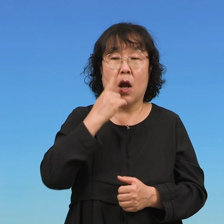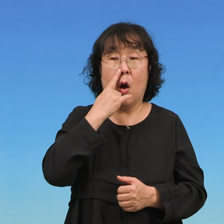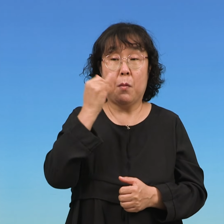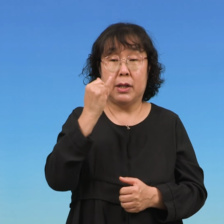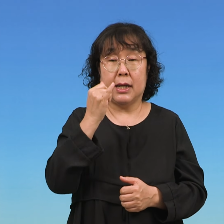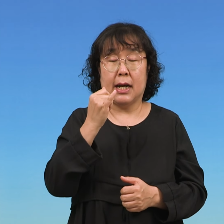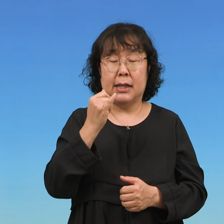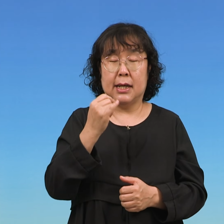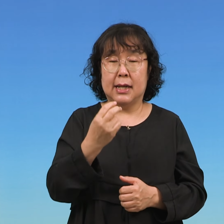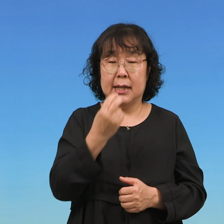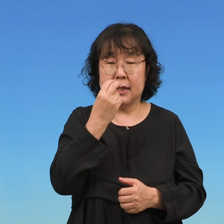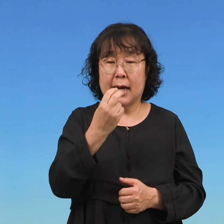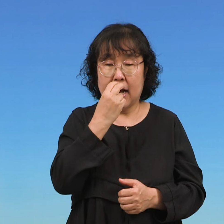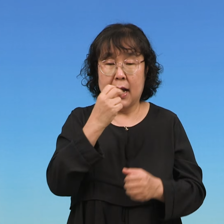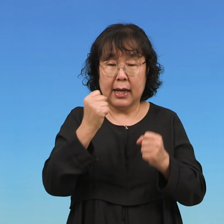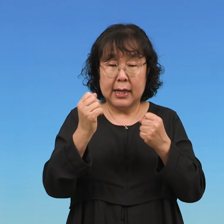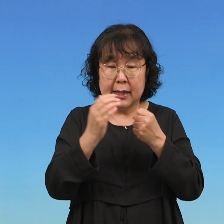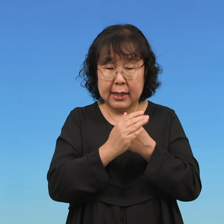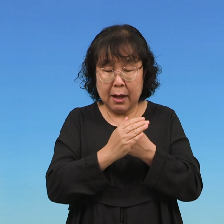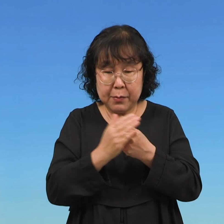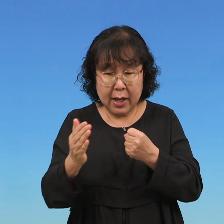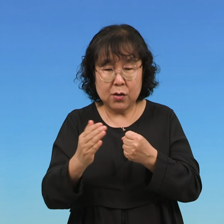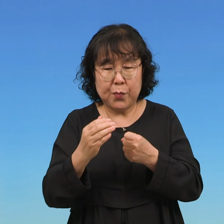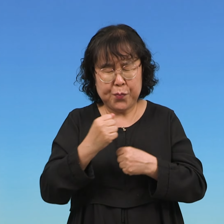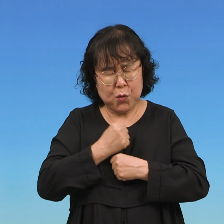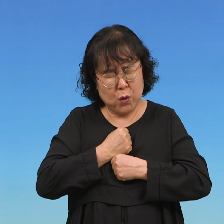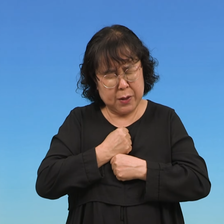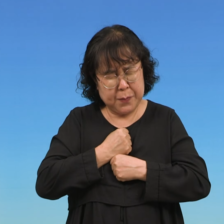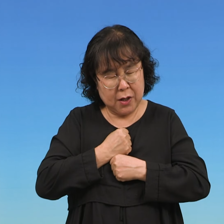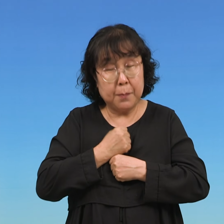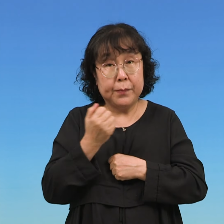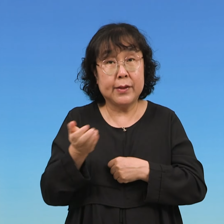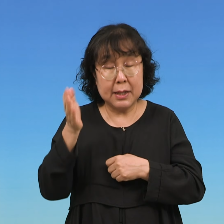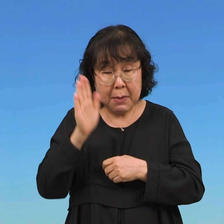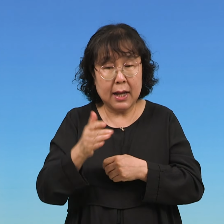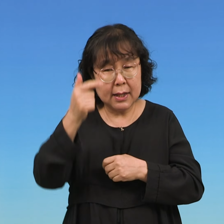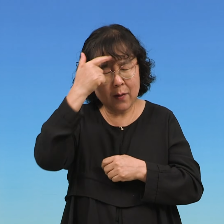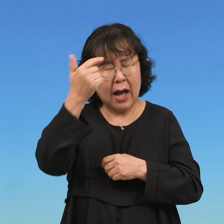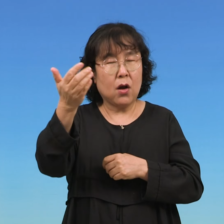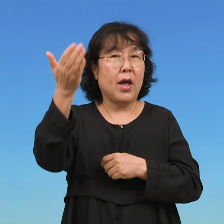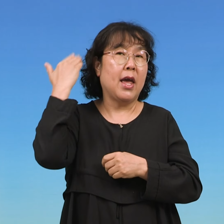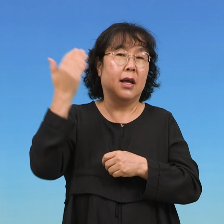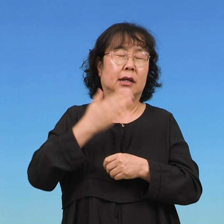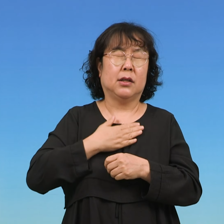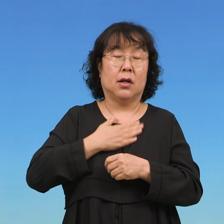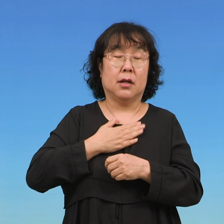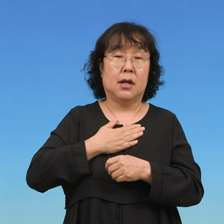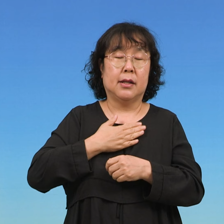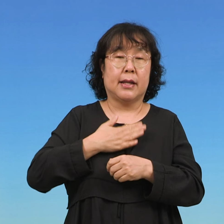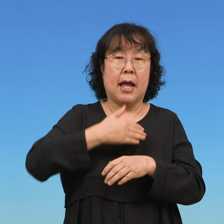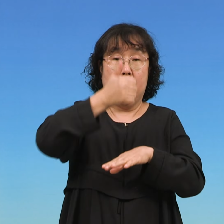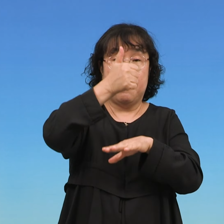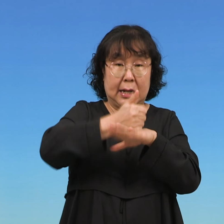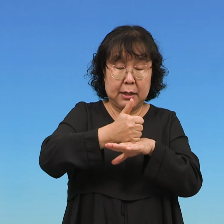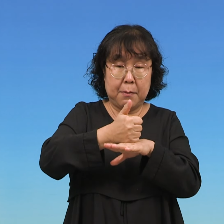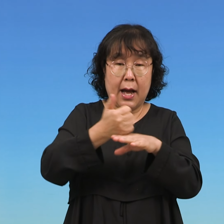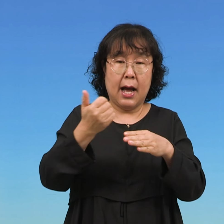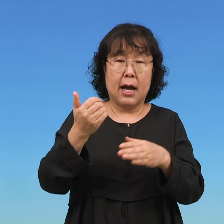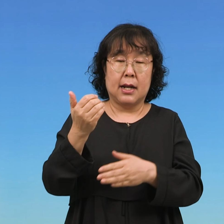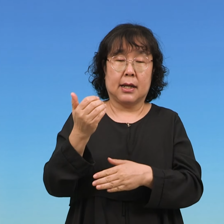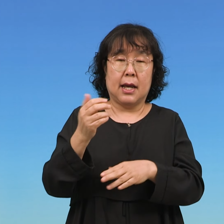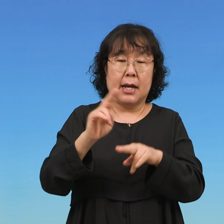어머니가 살아계시는데 이런 말이 경솔하긴 하지만 예전에 한때는요 아 저는 진짜 마지막